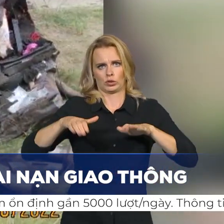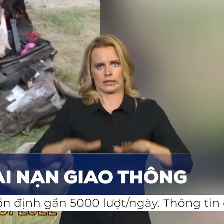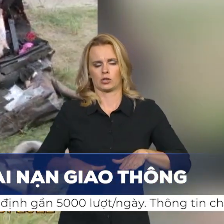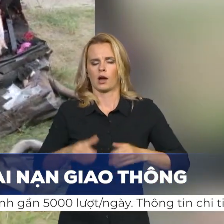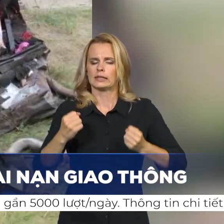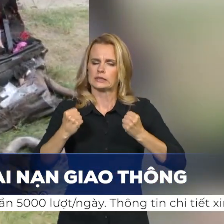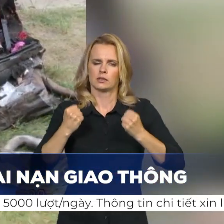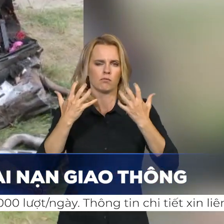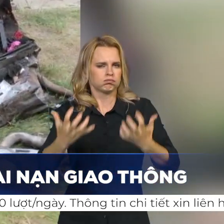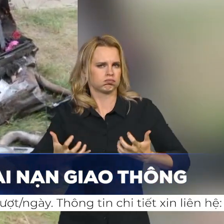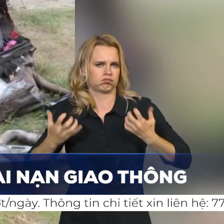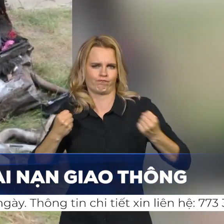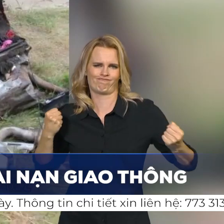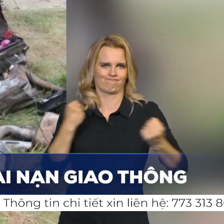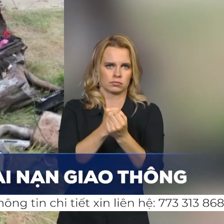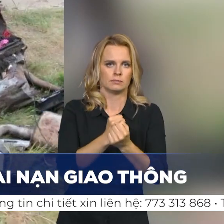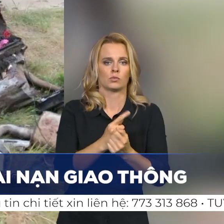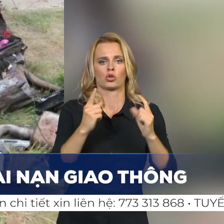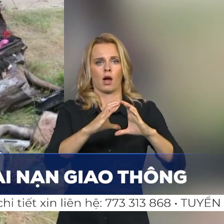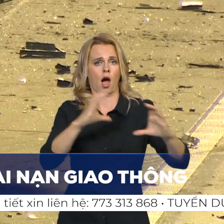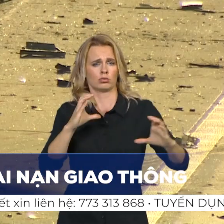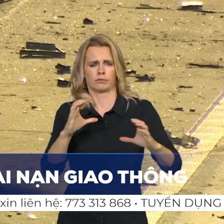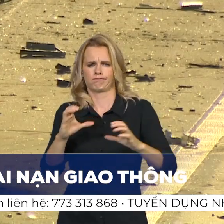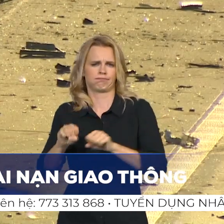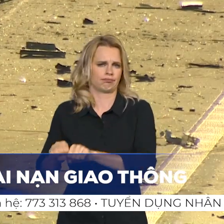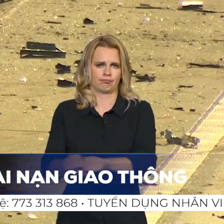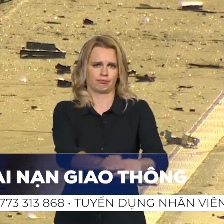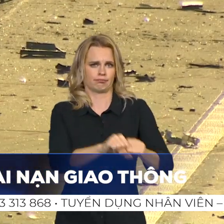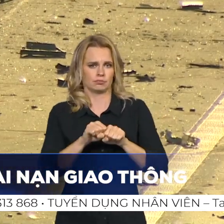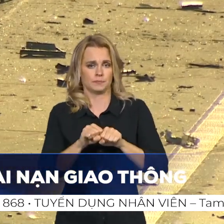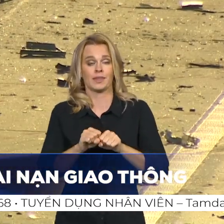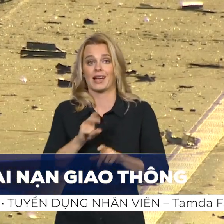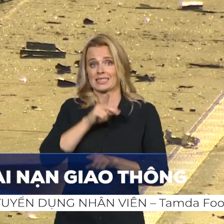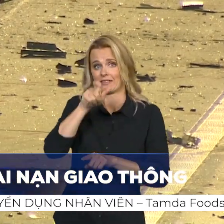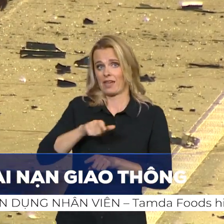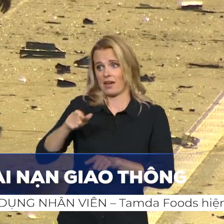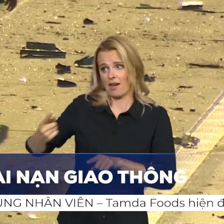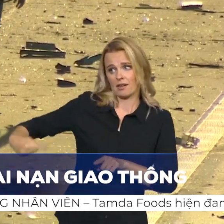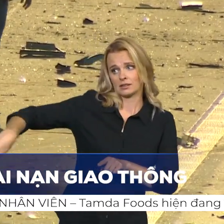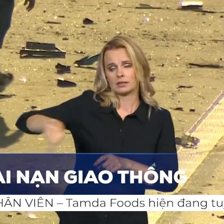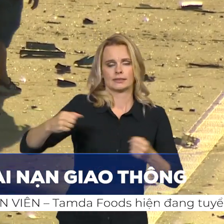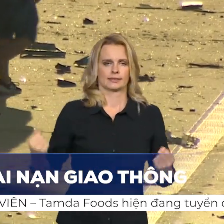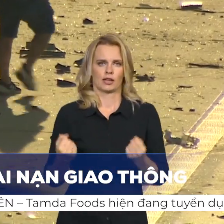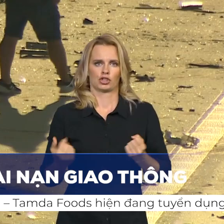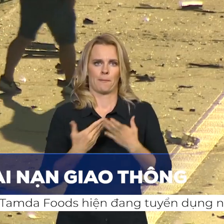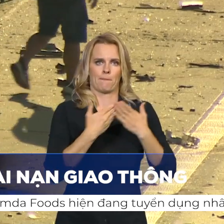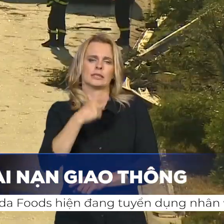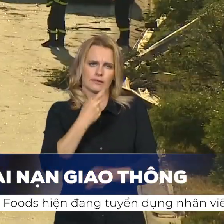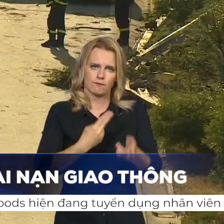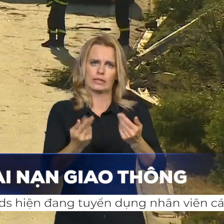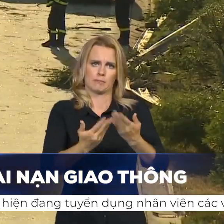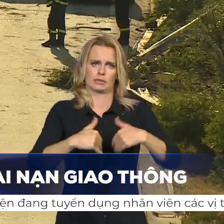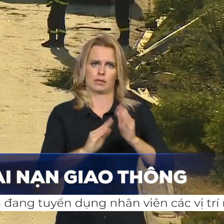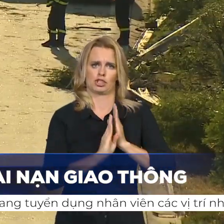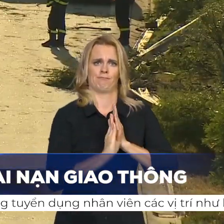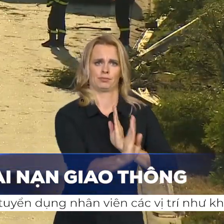chỉ có một người mẹ là sống sót hiện cảnh sát Vẫn đang điều tra tai nạn và chờ báo cáo về tình trạng của đường cũng như những chiếc xe ở trong vụ tai nạn